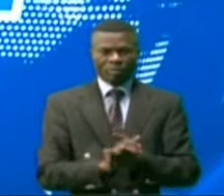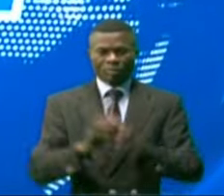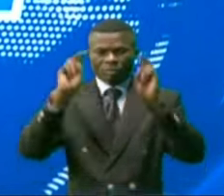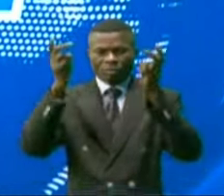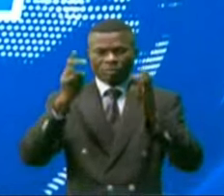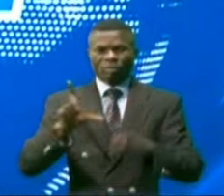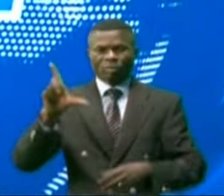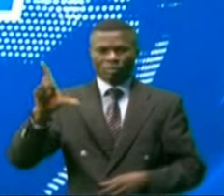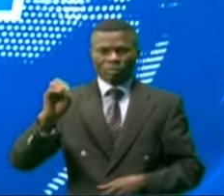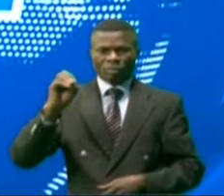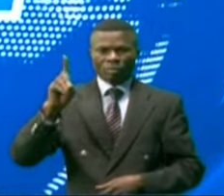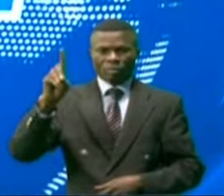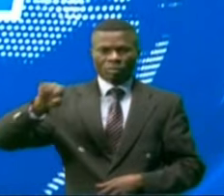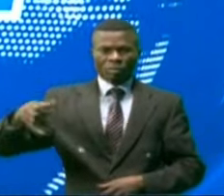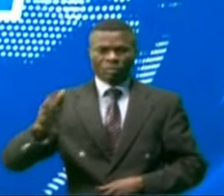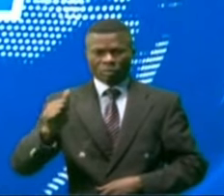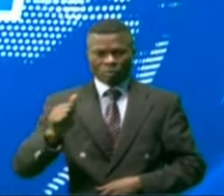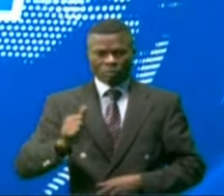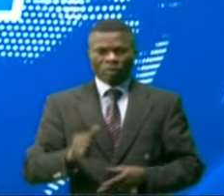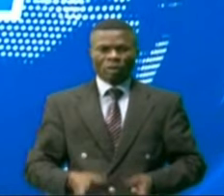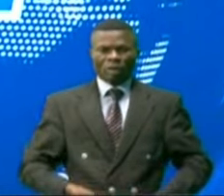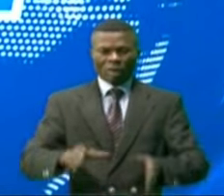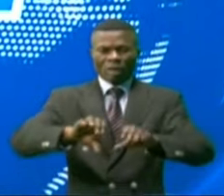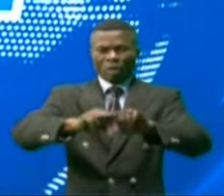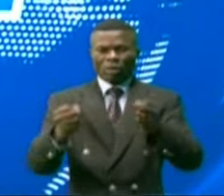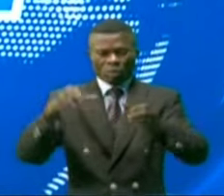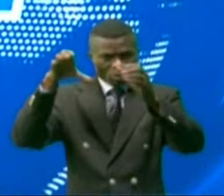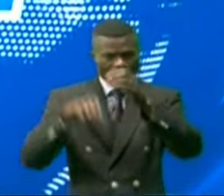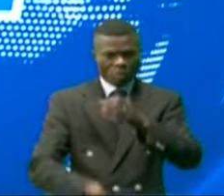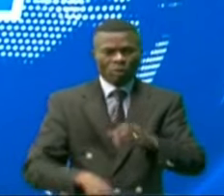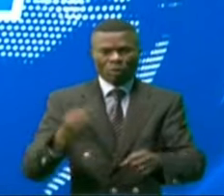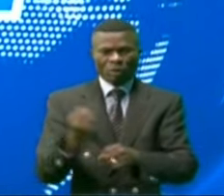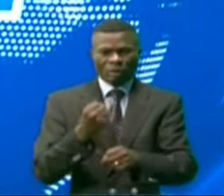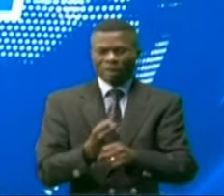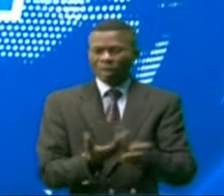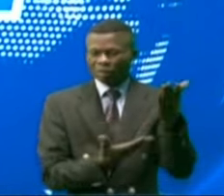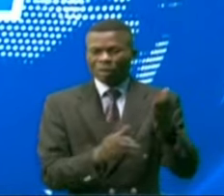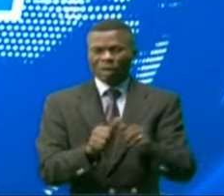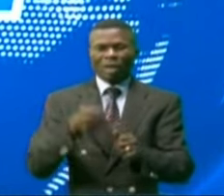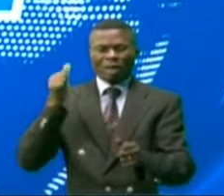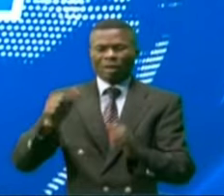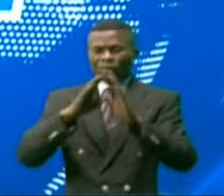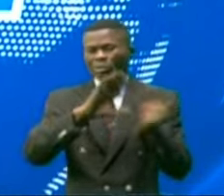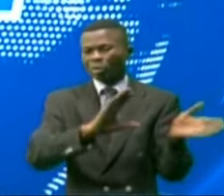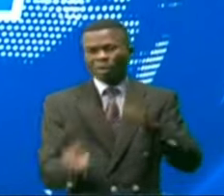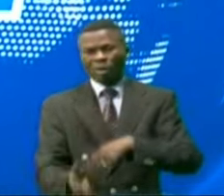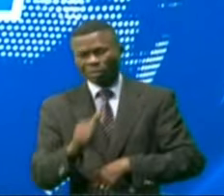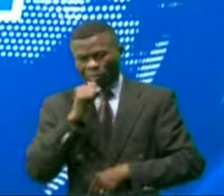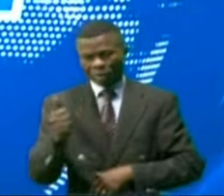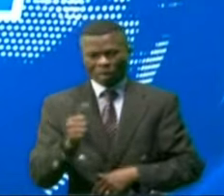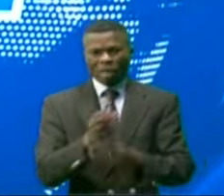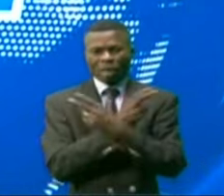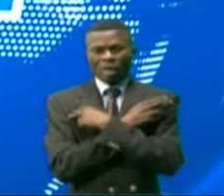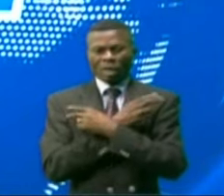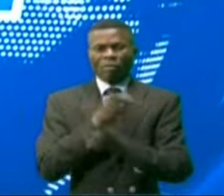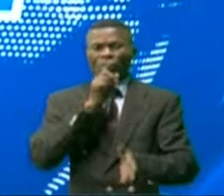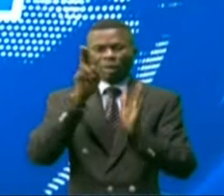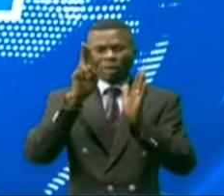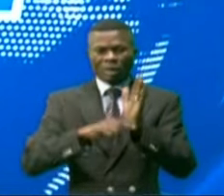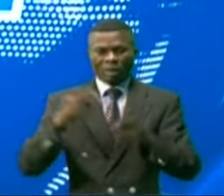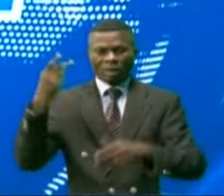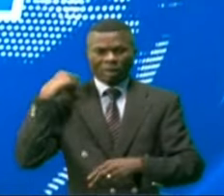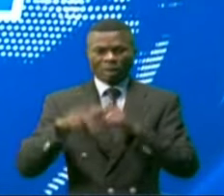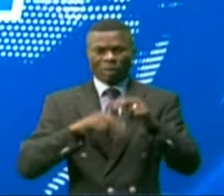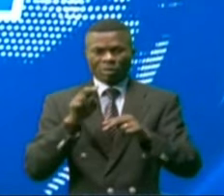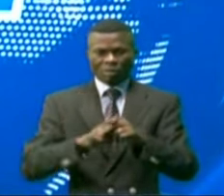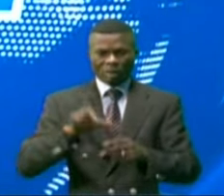De l'eau déjà menacée de tête d'érosion connaît des travaux d'Hercule pour éviter les drames en vacances parlementaires. Le député national